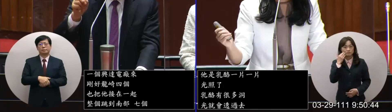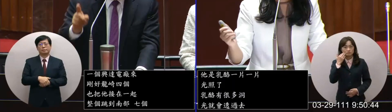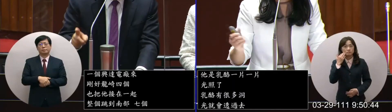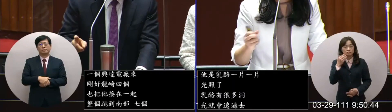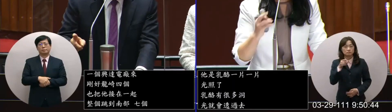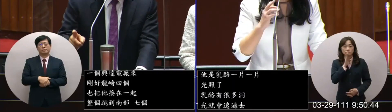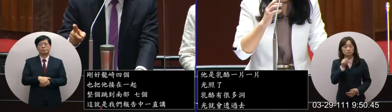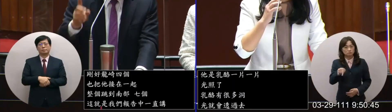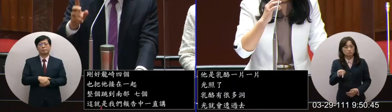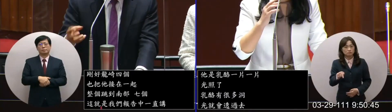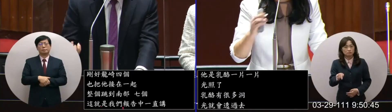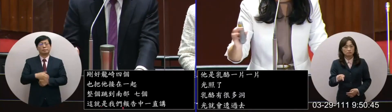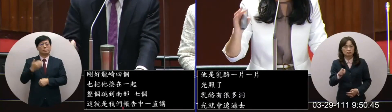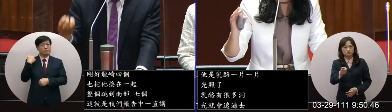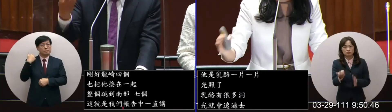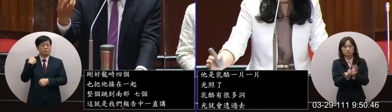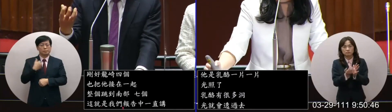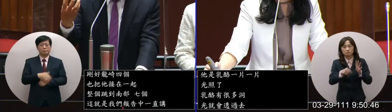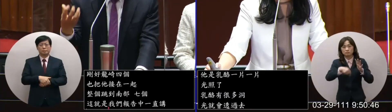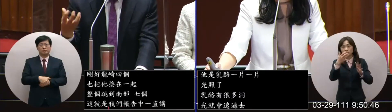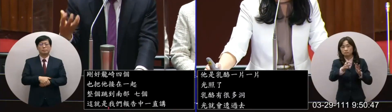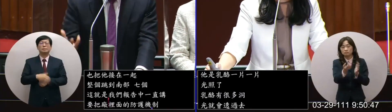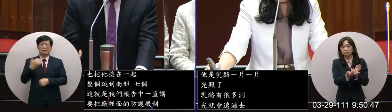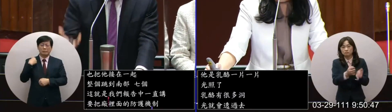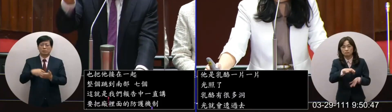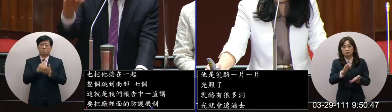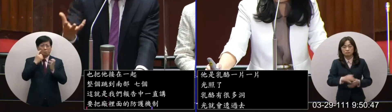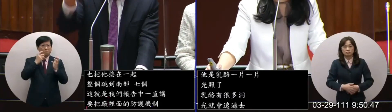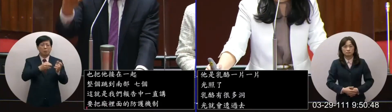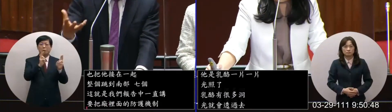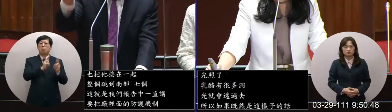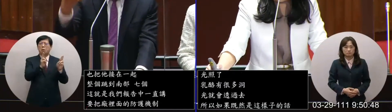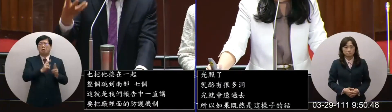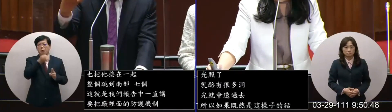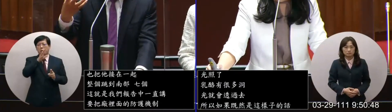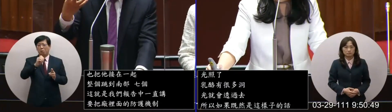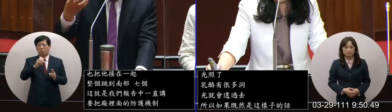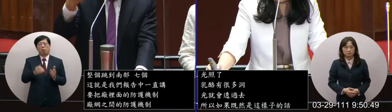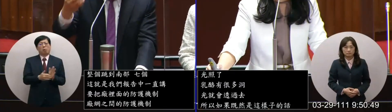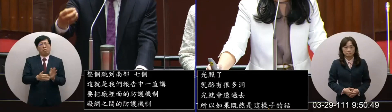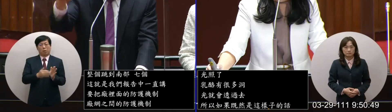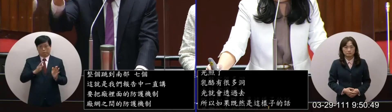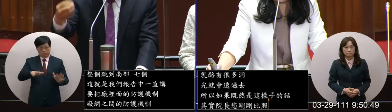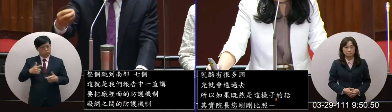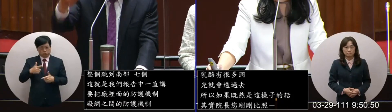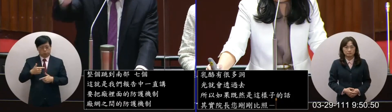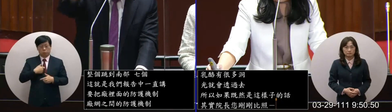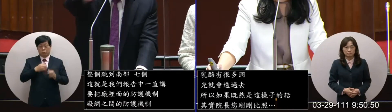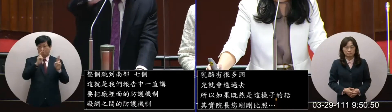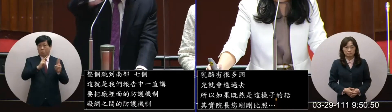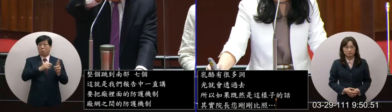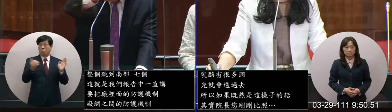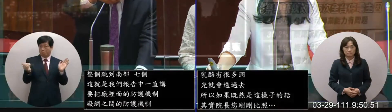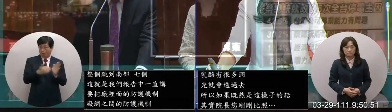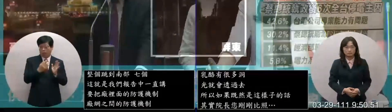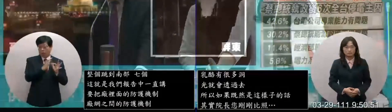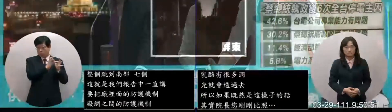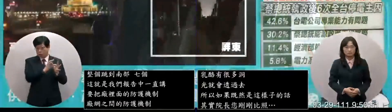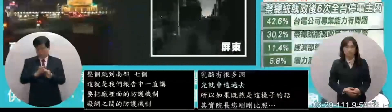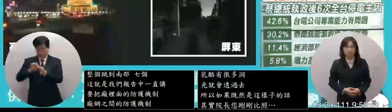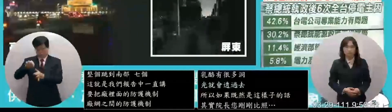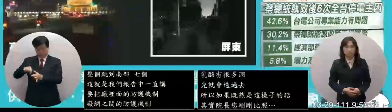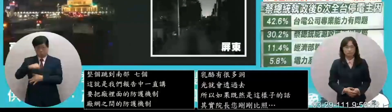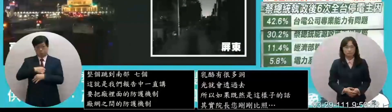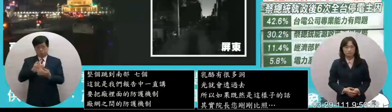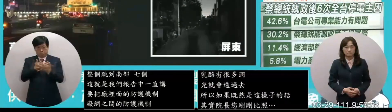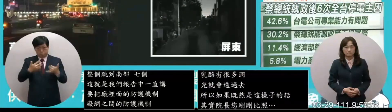是这样子的话，其实院长您刚刚比较 只是注重发电够不够，发电够不够，现在发电的通路本